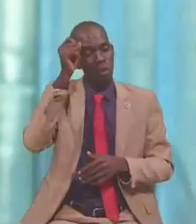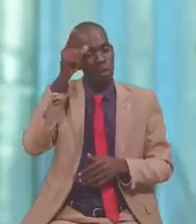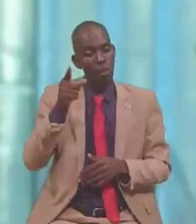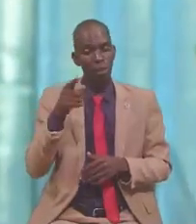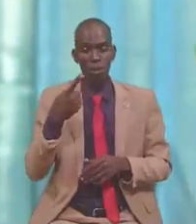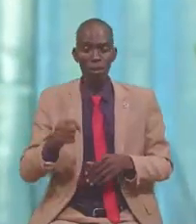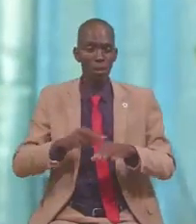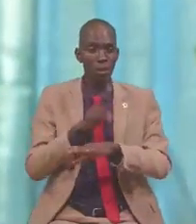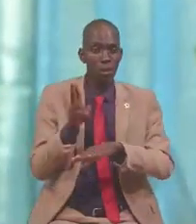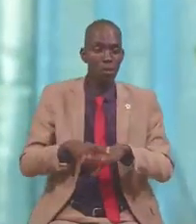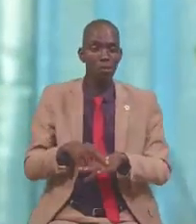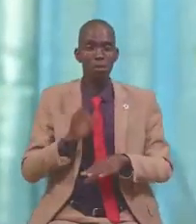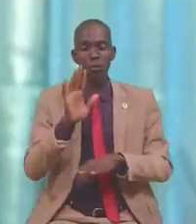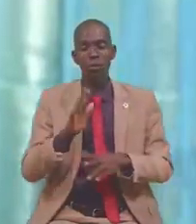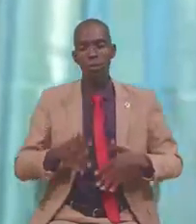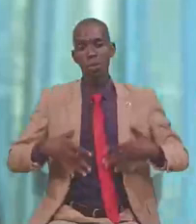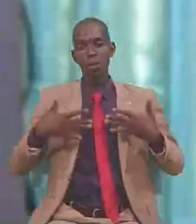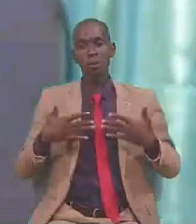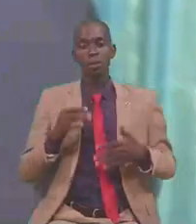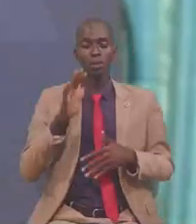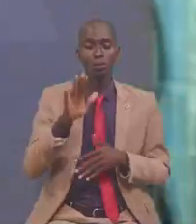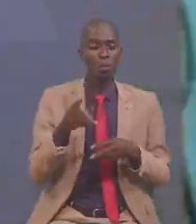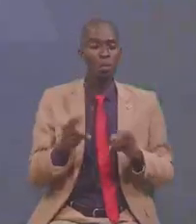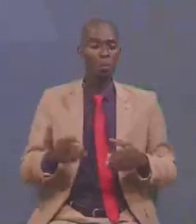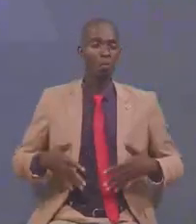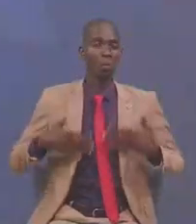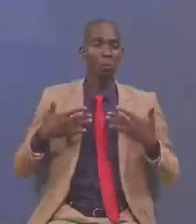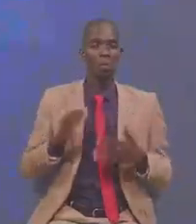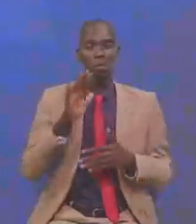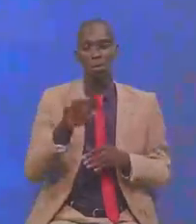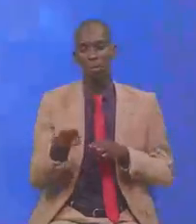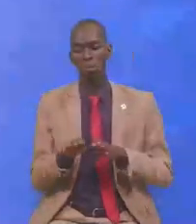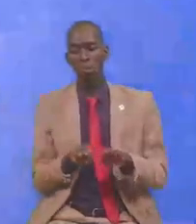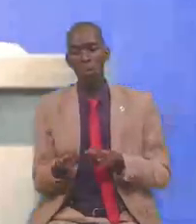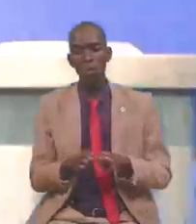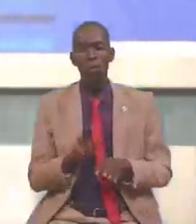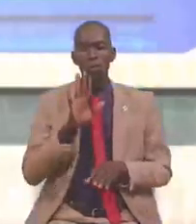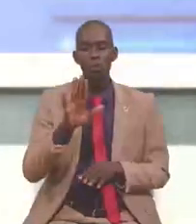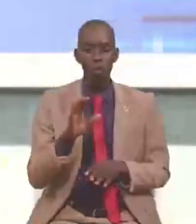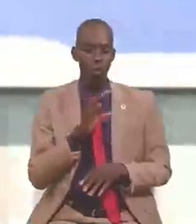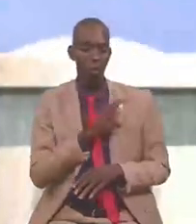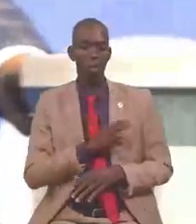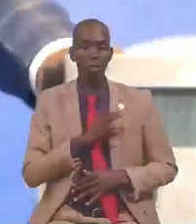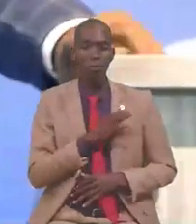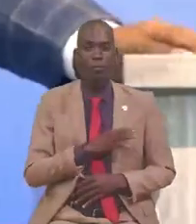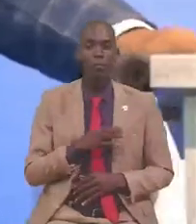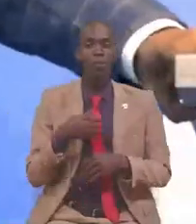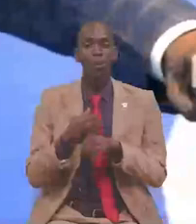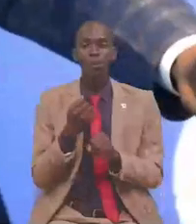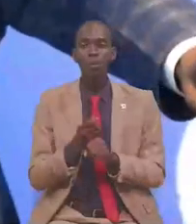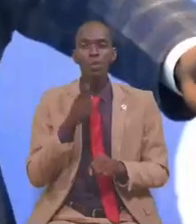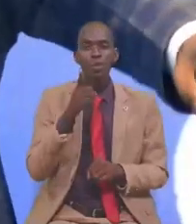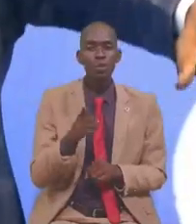vous comprenez que votre vie, votre disposition, votre comportement vous ont